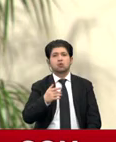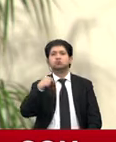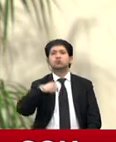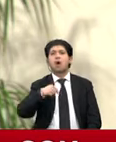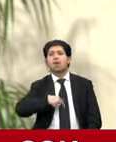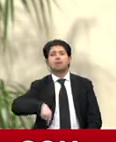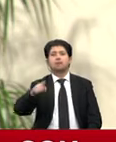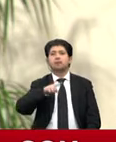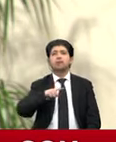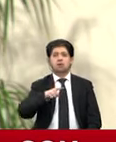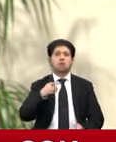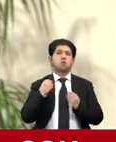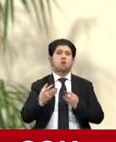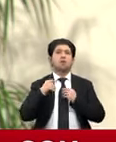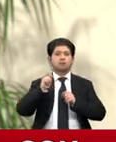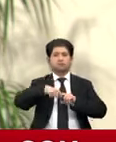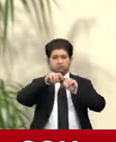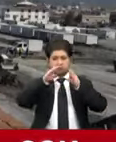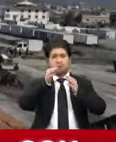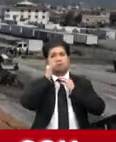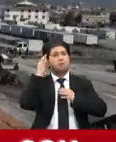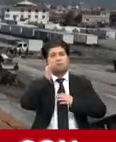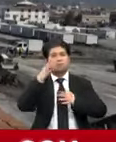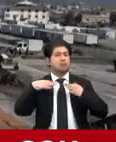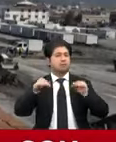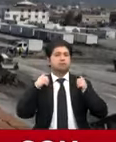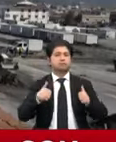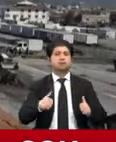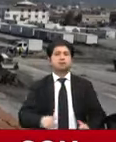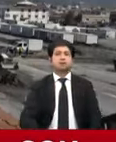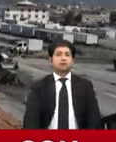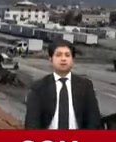geçtik. Şu anda şeylerimiz üretiliyor, siparişlerimizi vermiştik zaten.